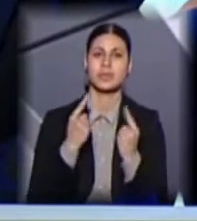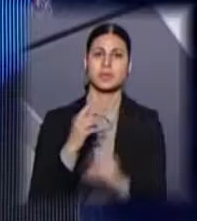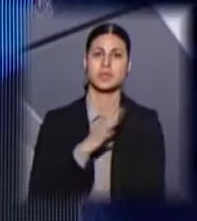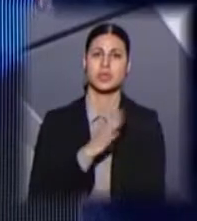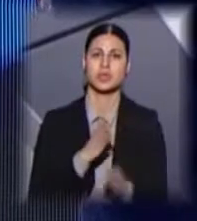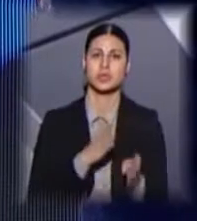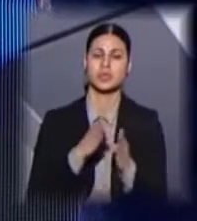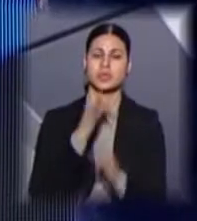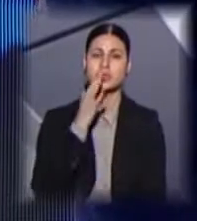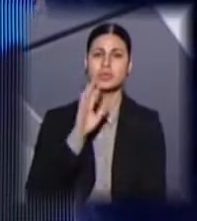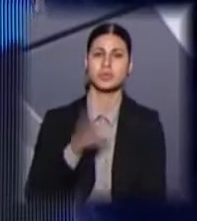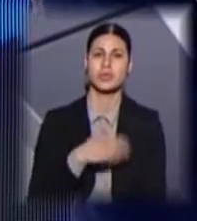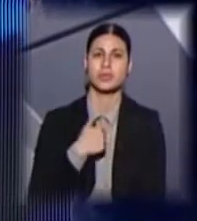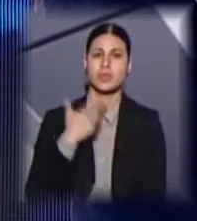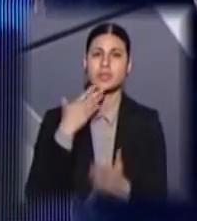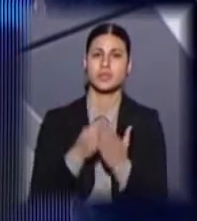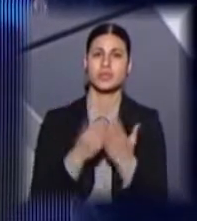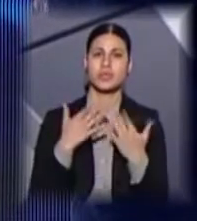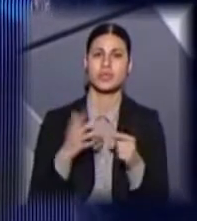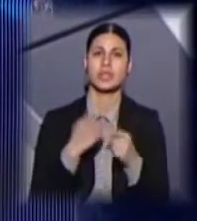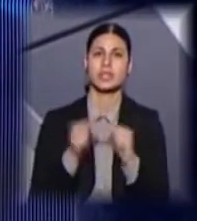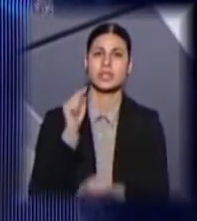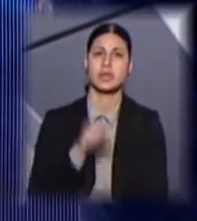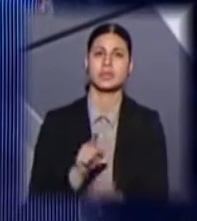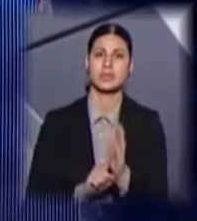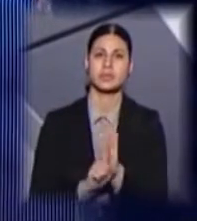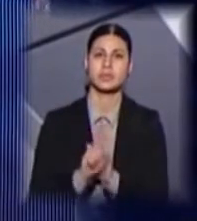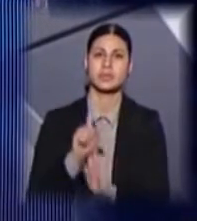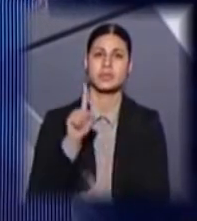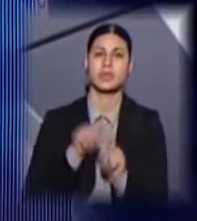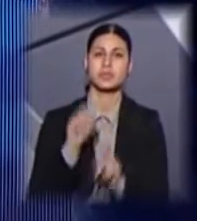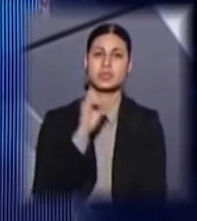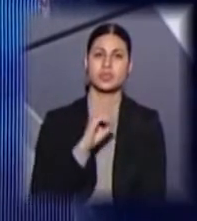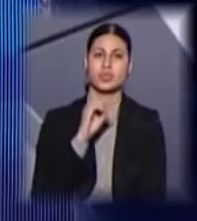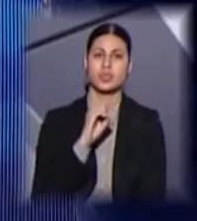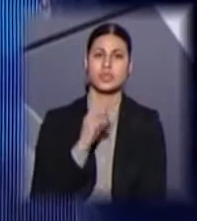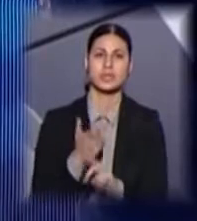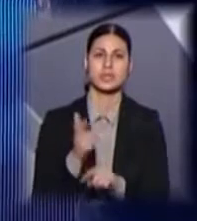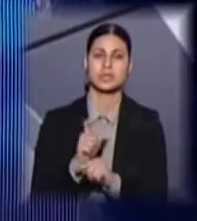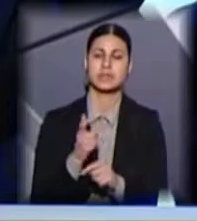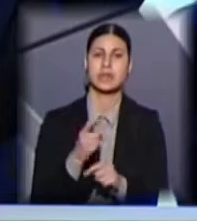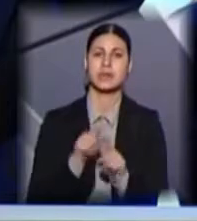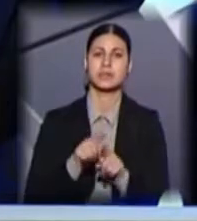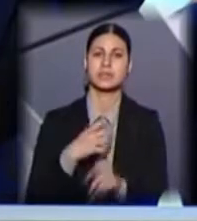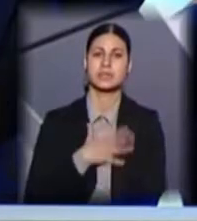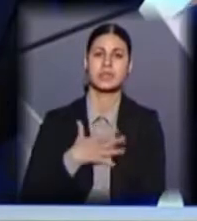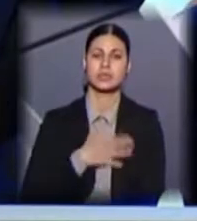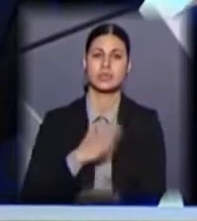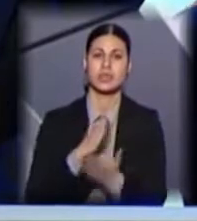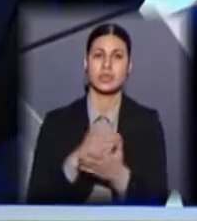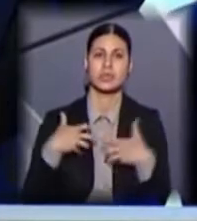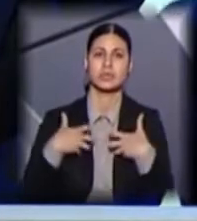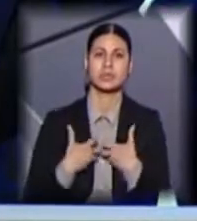გამოვლის შემდეგ, ჩვენ ლამისაა დაუბრუნდეთ საწყის წერტილს, ანუ ნულს. რაც არის, რა თქმა უნდა, ძალიან სამწუხარო და უნდა